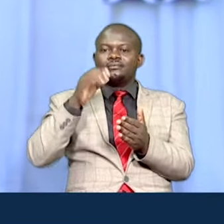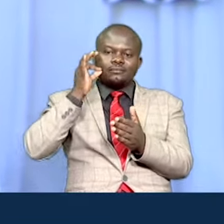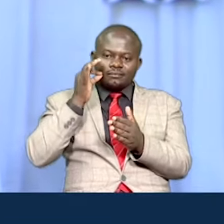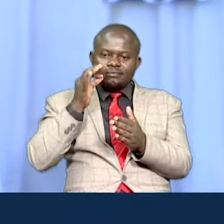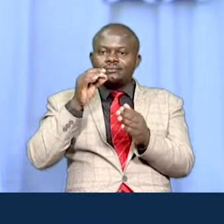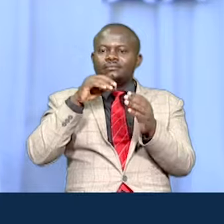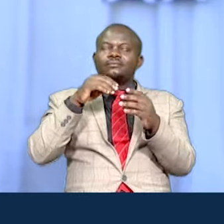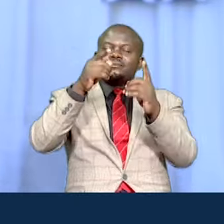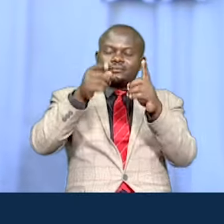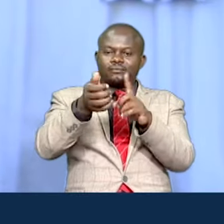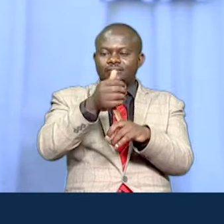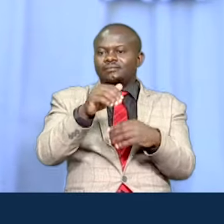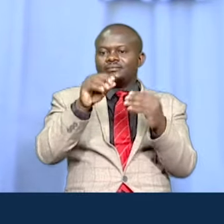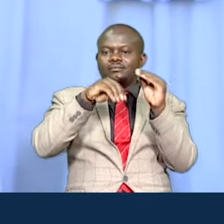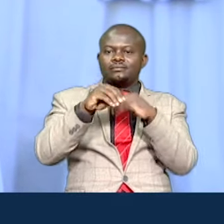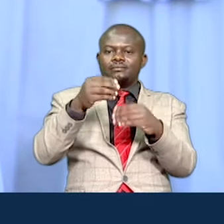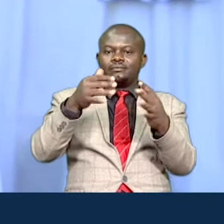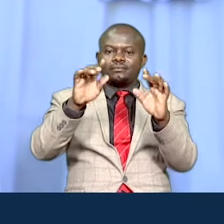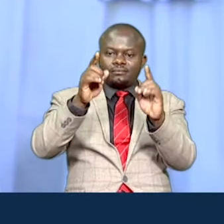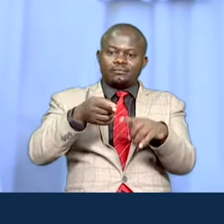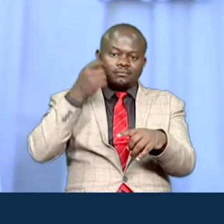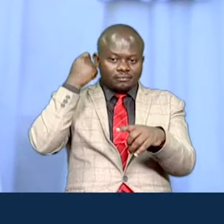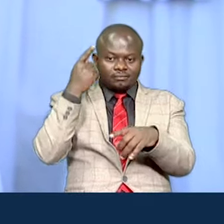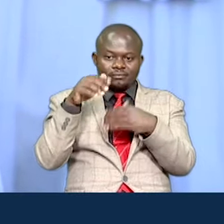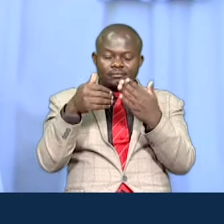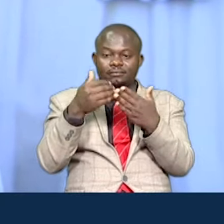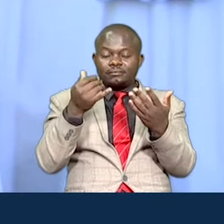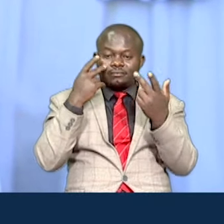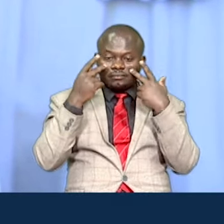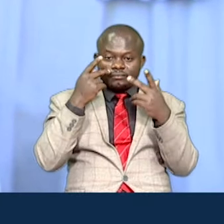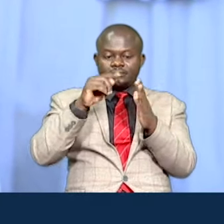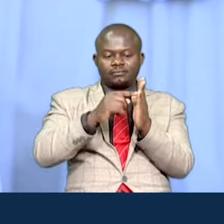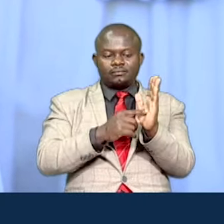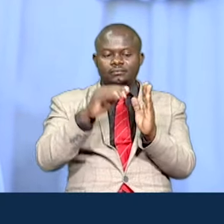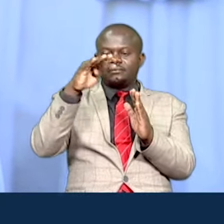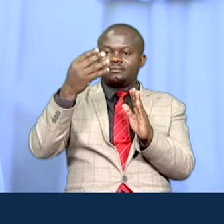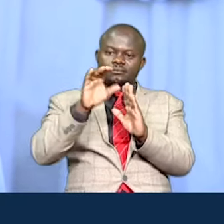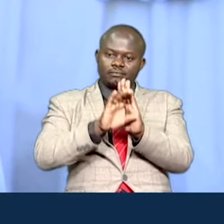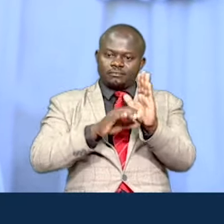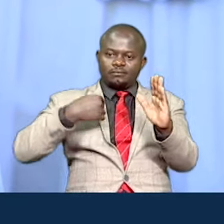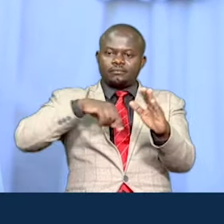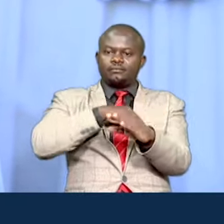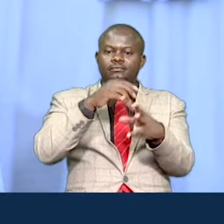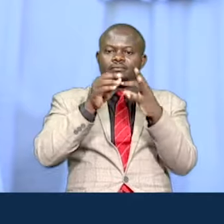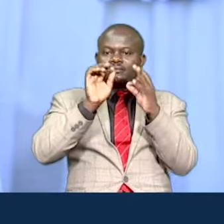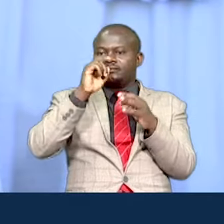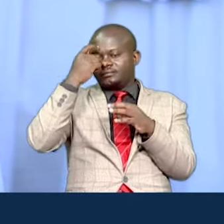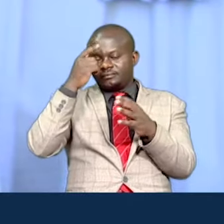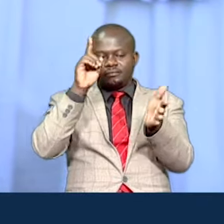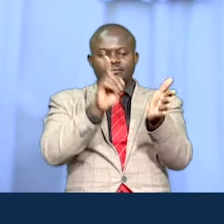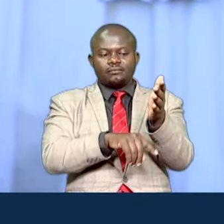z'ubutegetsi zikamugeraho, wa musaruro ukamugeraho. Ubwo rero ubirebye ngingo ya kane y'itegeko nshinga ryacu isobanura Repubulika